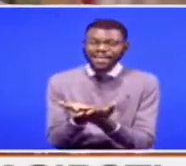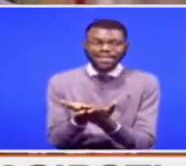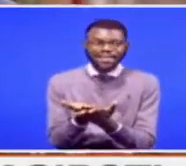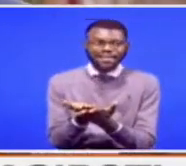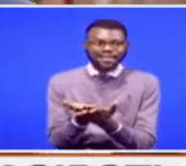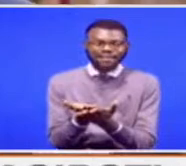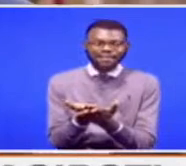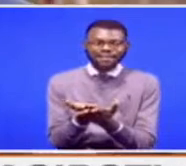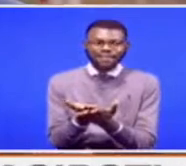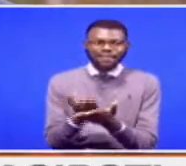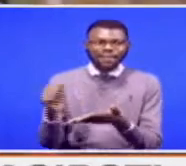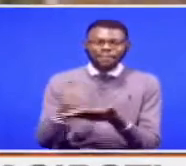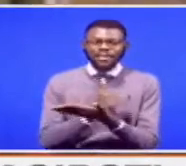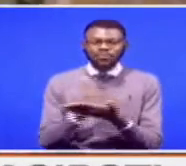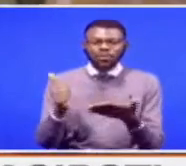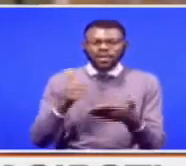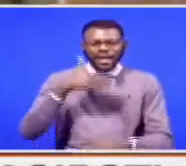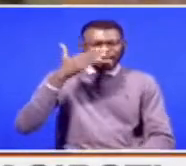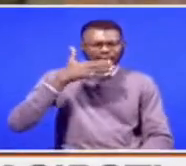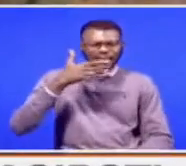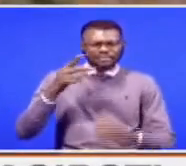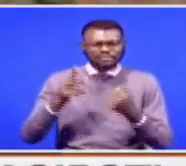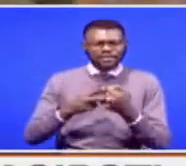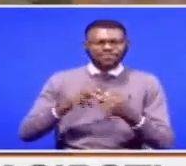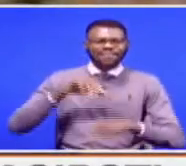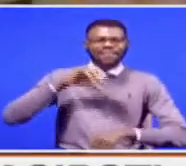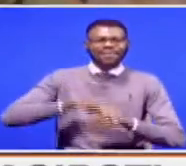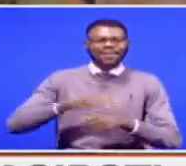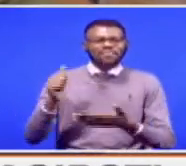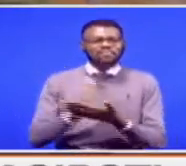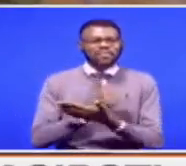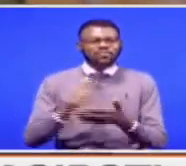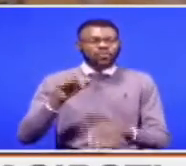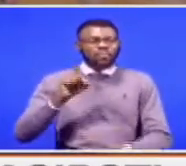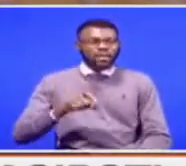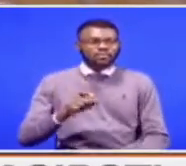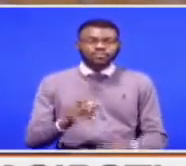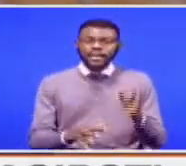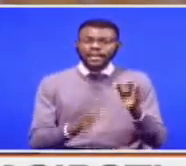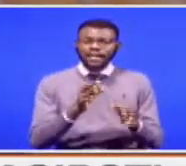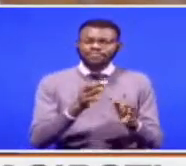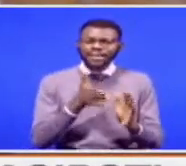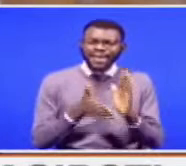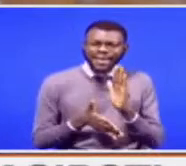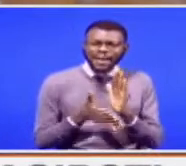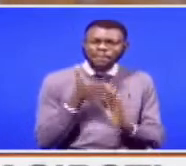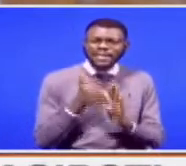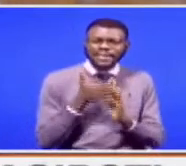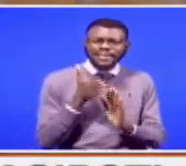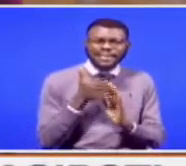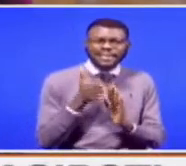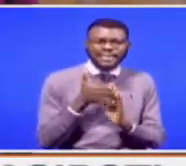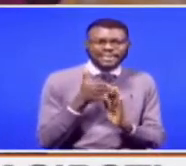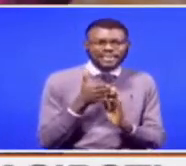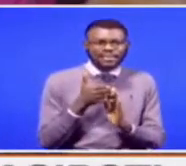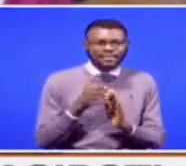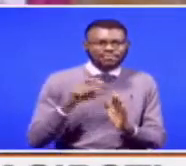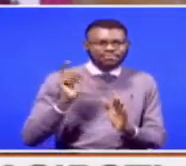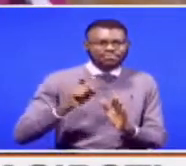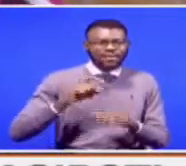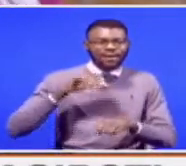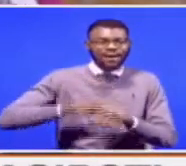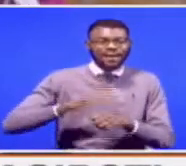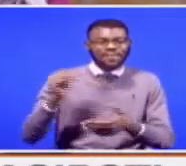within 7 working days. And if it is an emergency, they must receive their document,